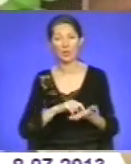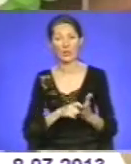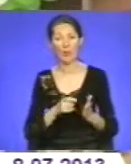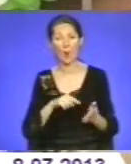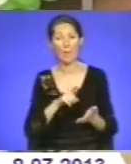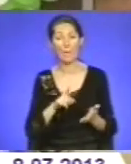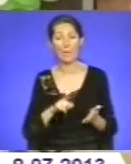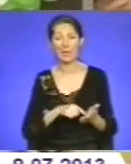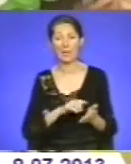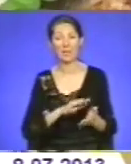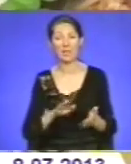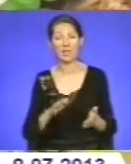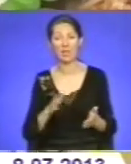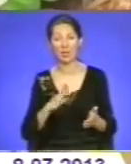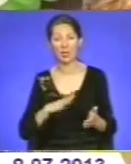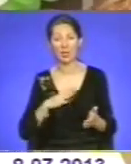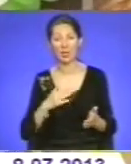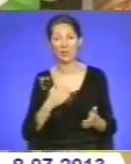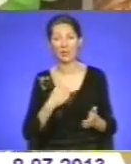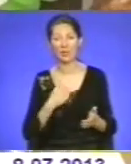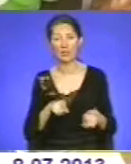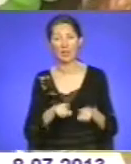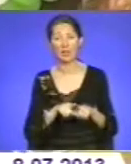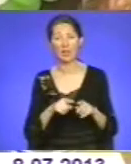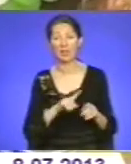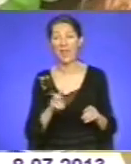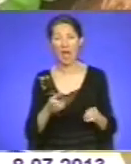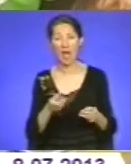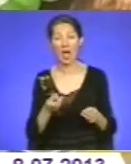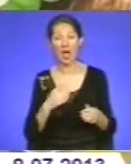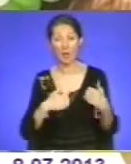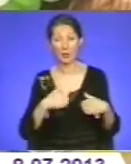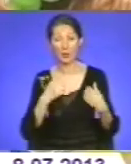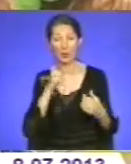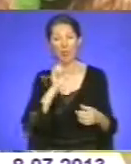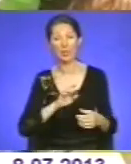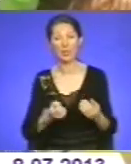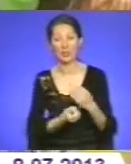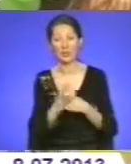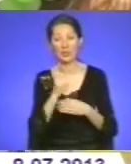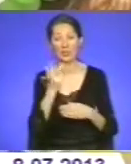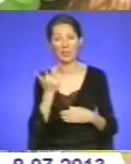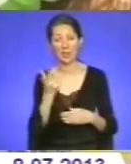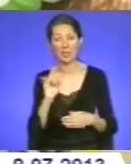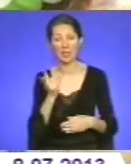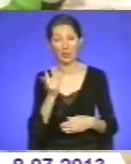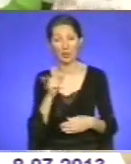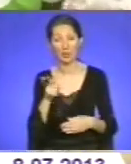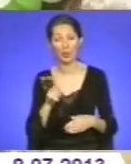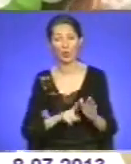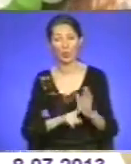що воно в нас так не горіло, поки в нас не з'явився третій. Тоді